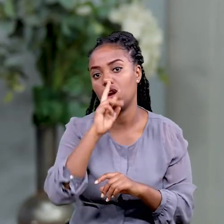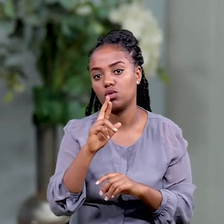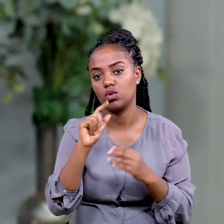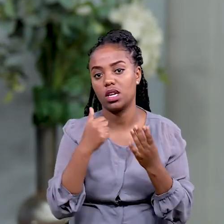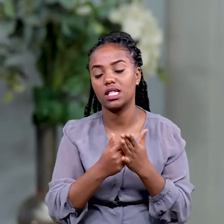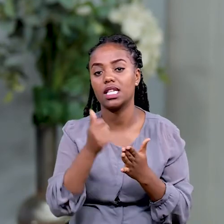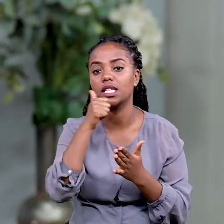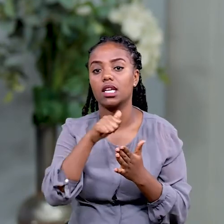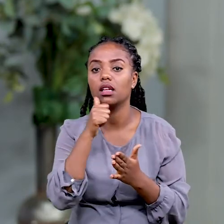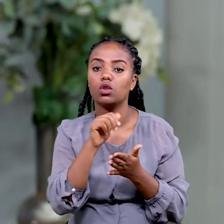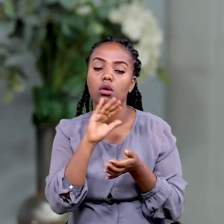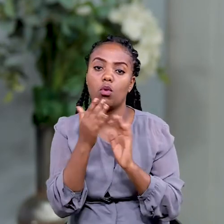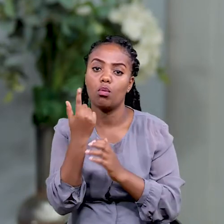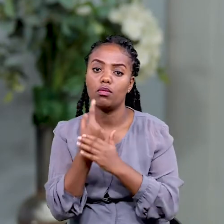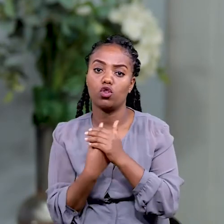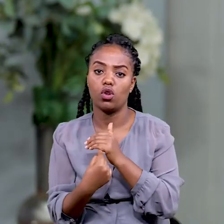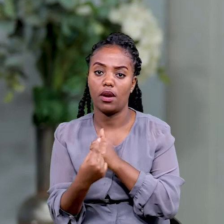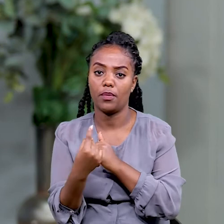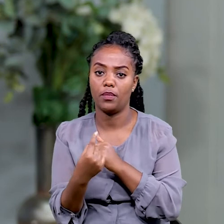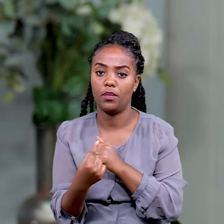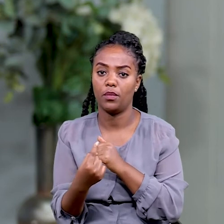ስለዚህ ሴቶች በመሆናቸው ብቻ